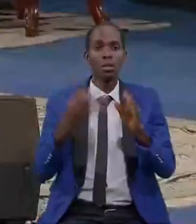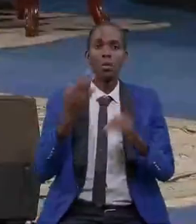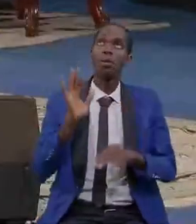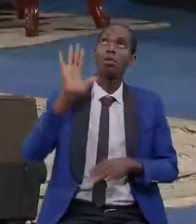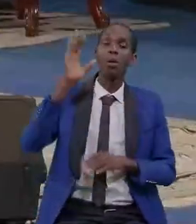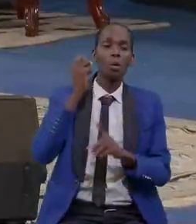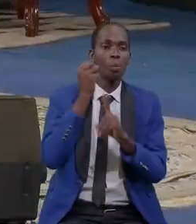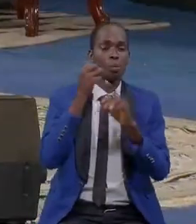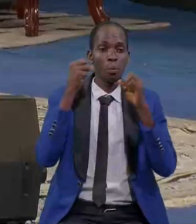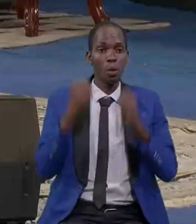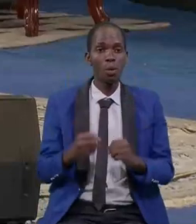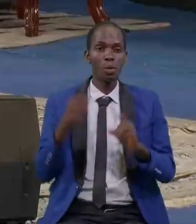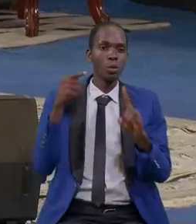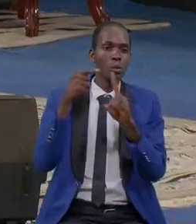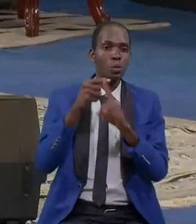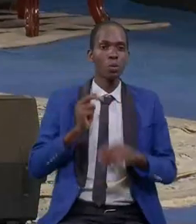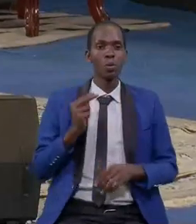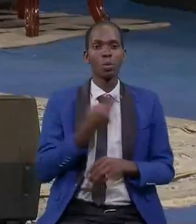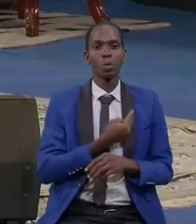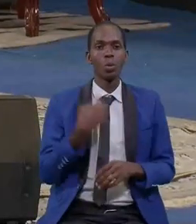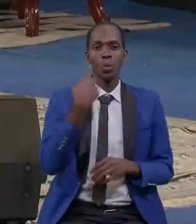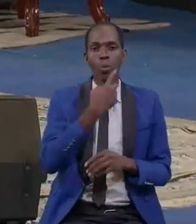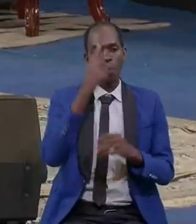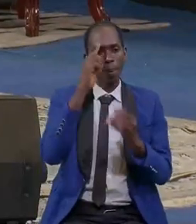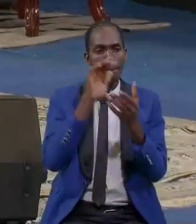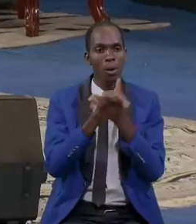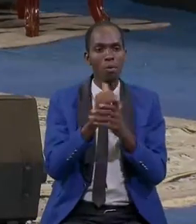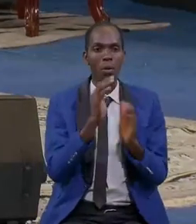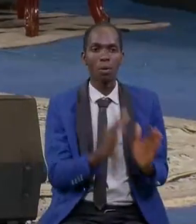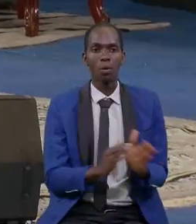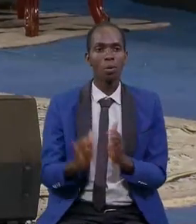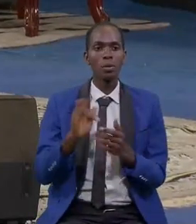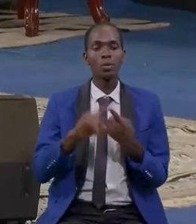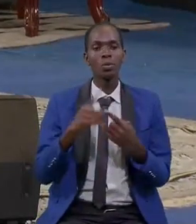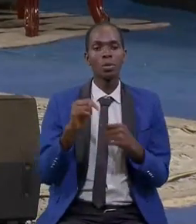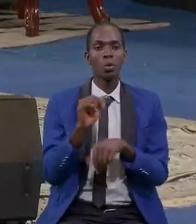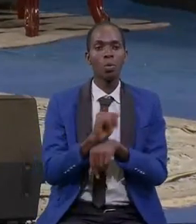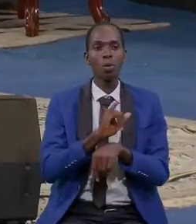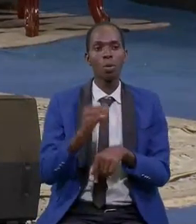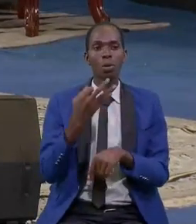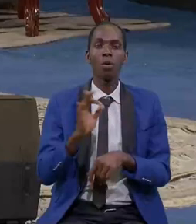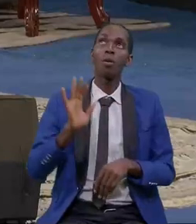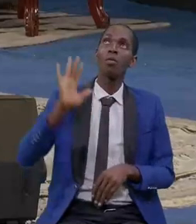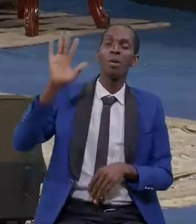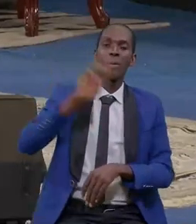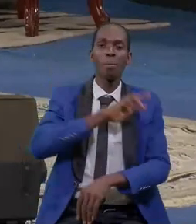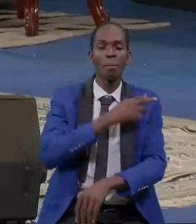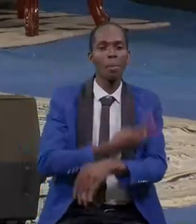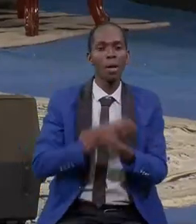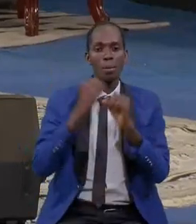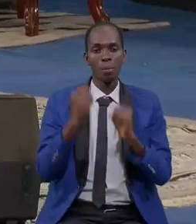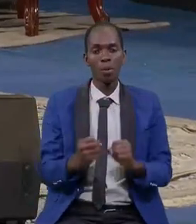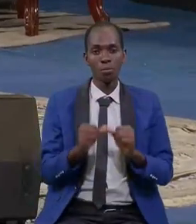Et quel est envers nous qui croyons l'infinie grandeur de sa puissance, se manifestant avec efficacité par la vertu de